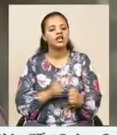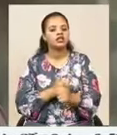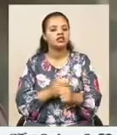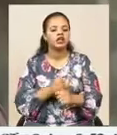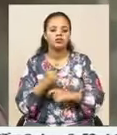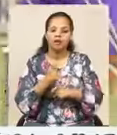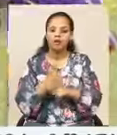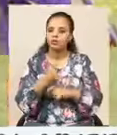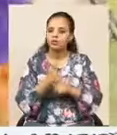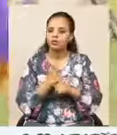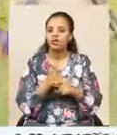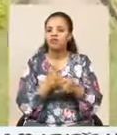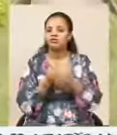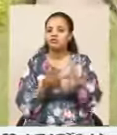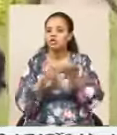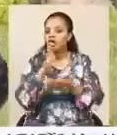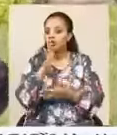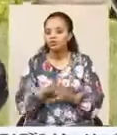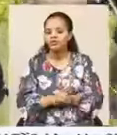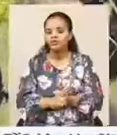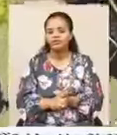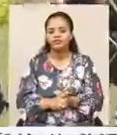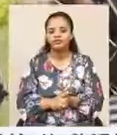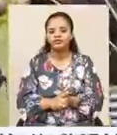እንከታተላለን። በየዓመቱ መከታተል ብቻ ሳይሆን